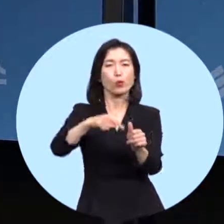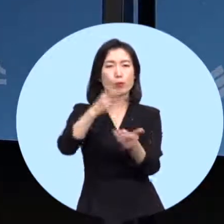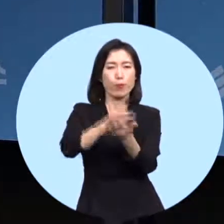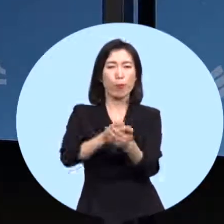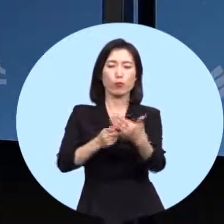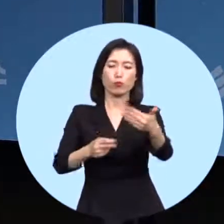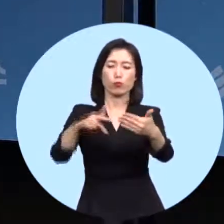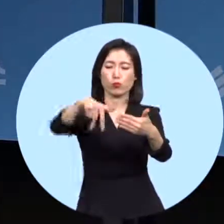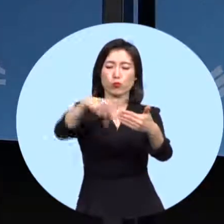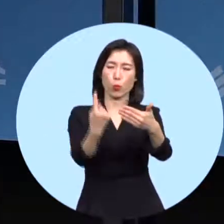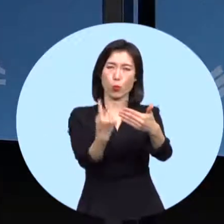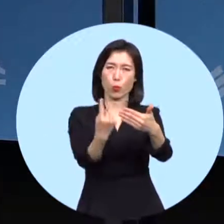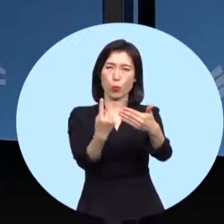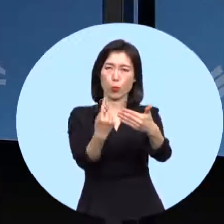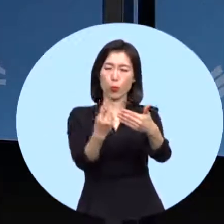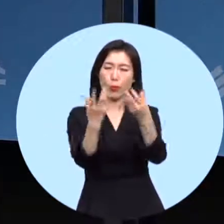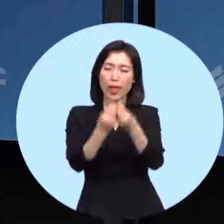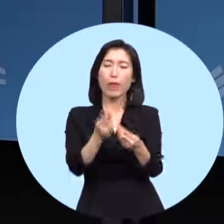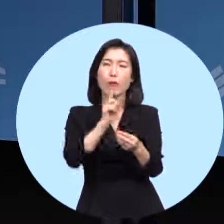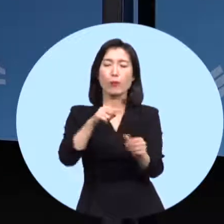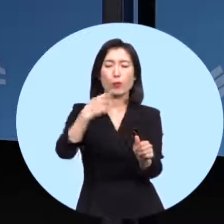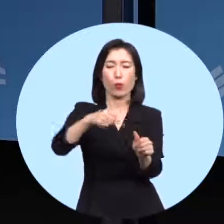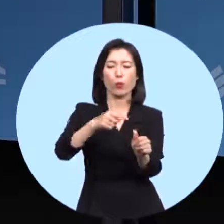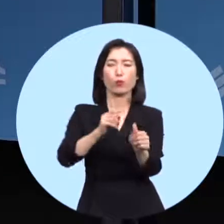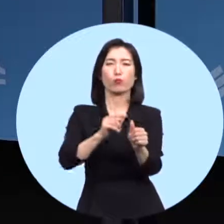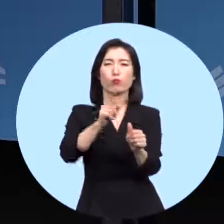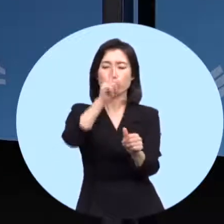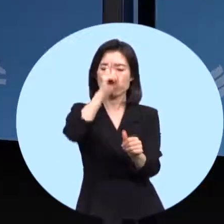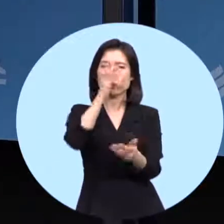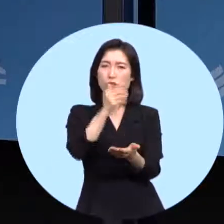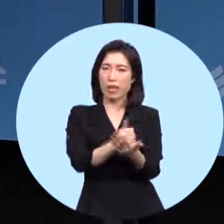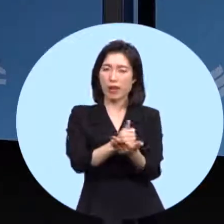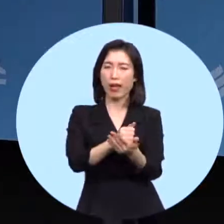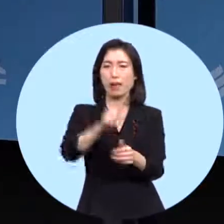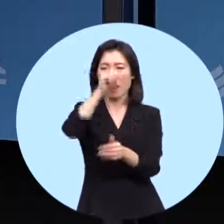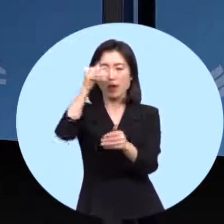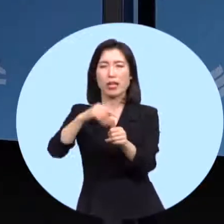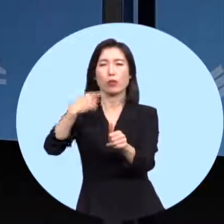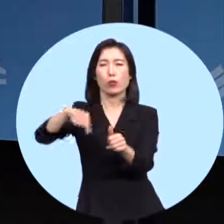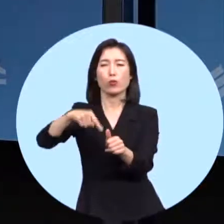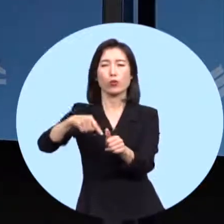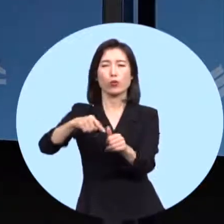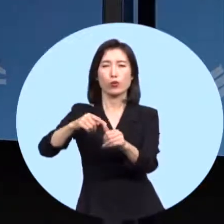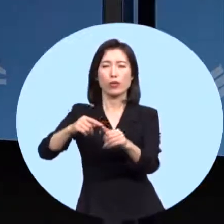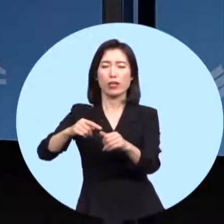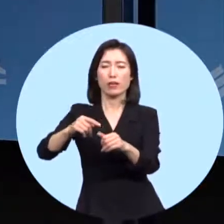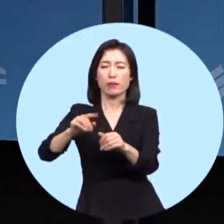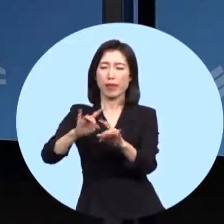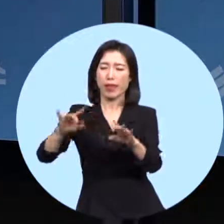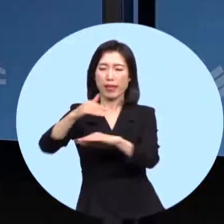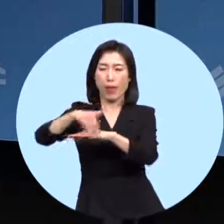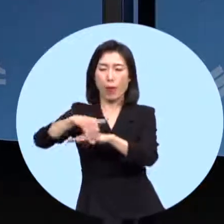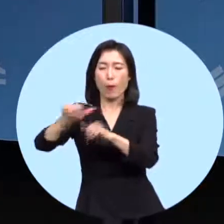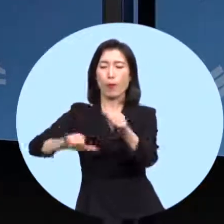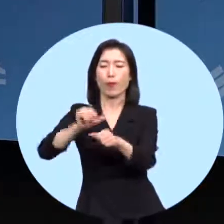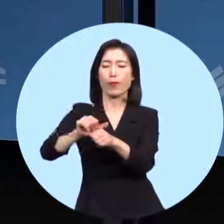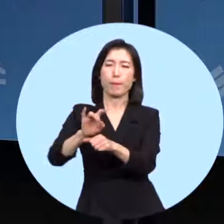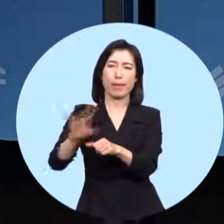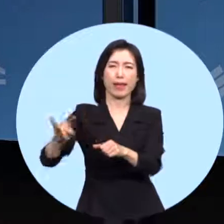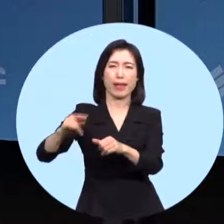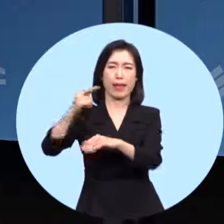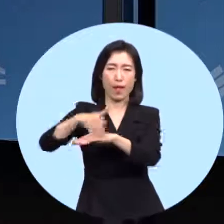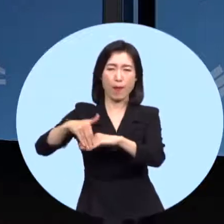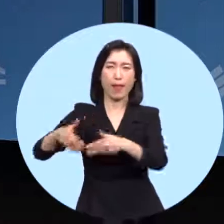평생교육법 제9조에 의하면 교육부 장관은 평생교육 진흥 기본계획을 5년마다 수립해야 하고 수립한